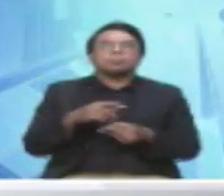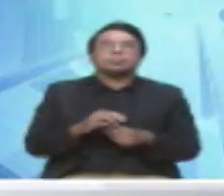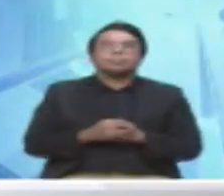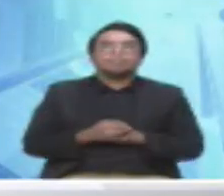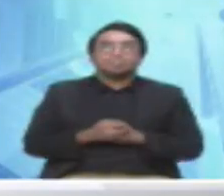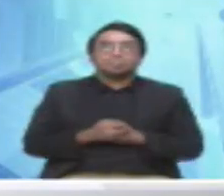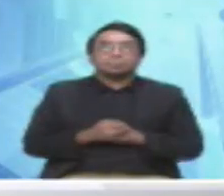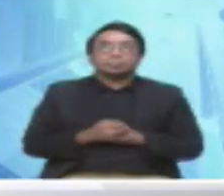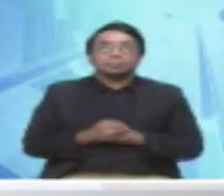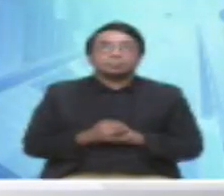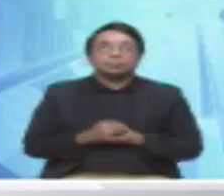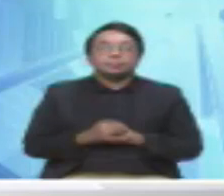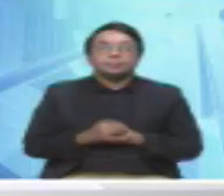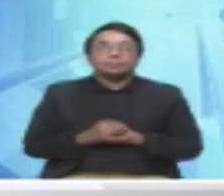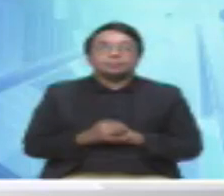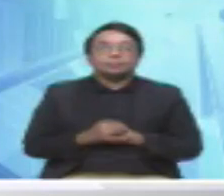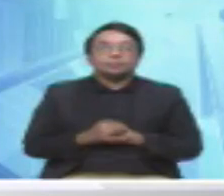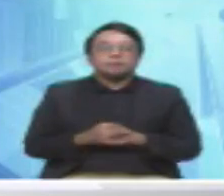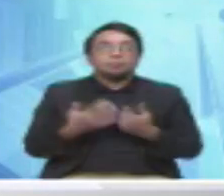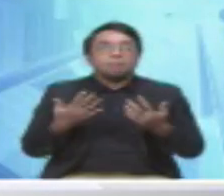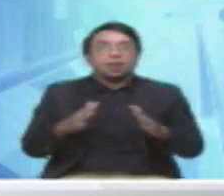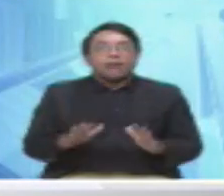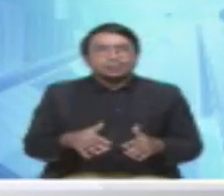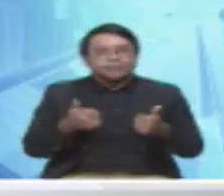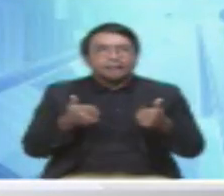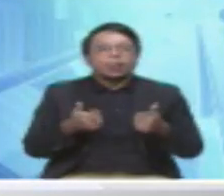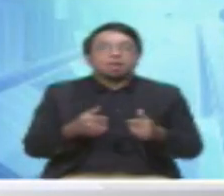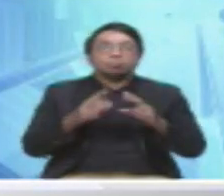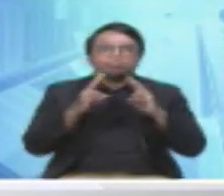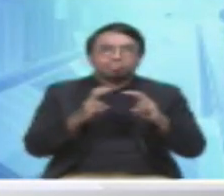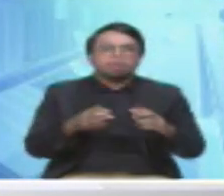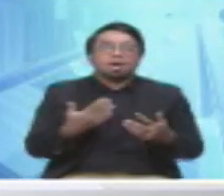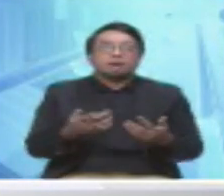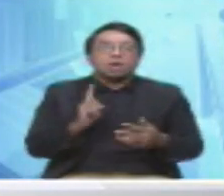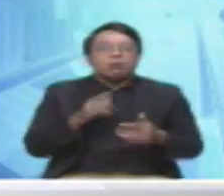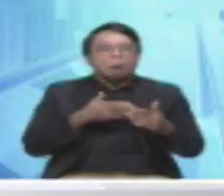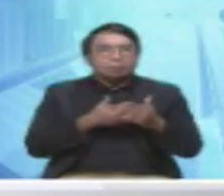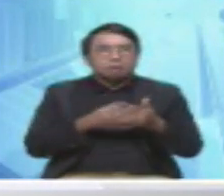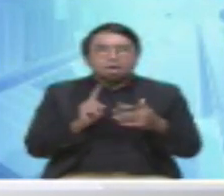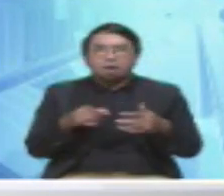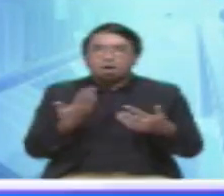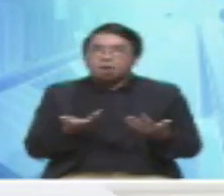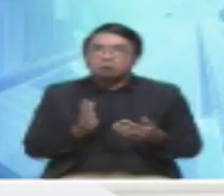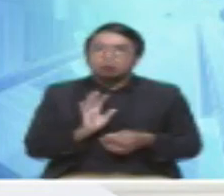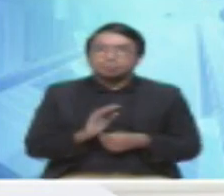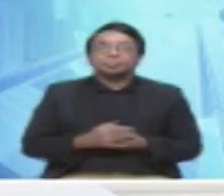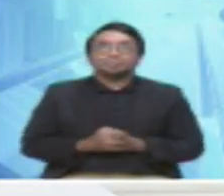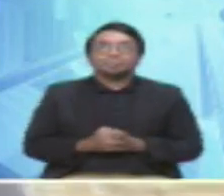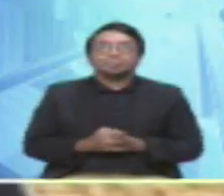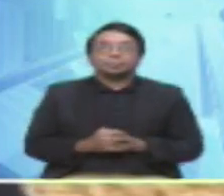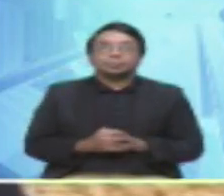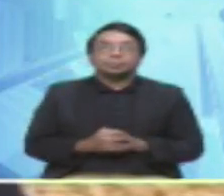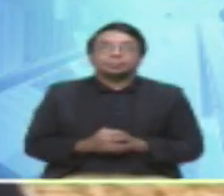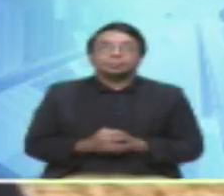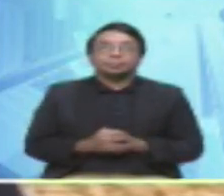Heri, bagaimana hasil penyisiran kepolisian pagi ini? Apakah ada kendala, Heri? Ya, Faisal. Selamat siang.